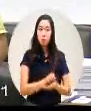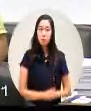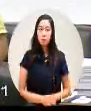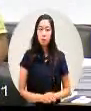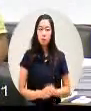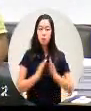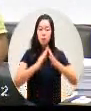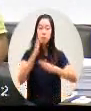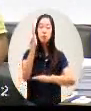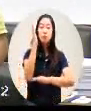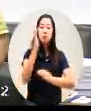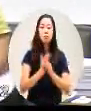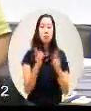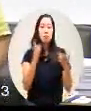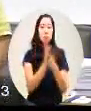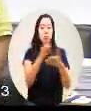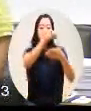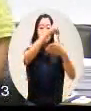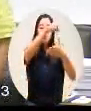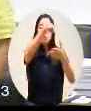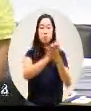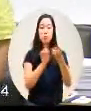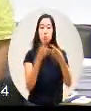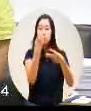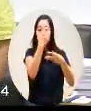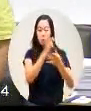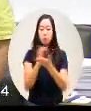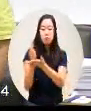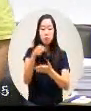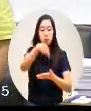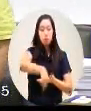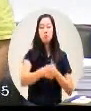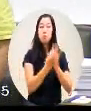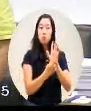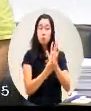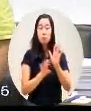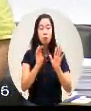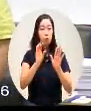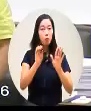市府会计主管到议会说明。